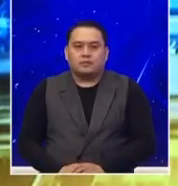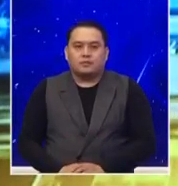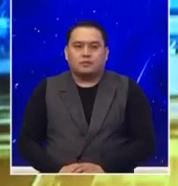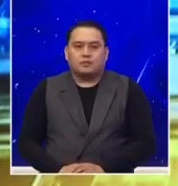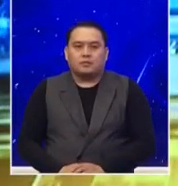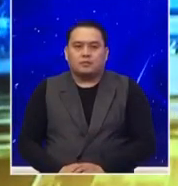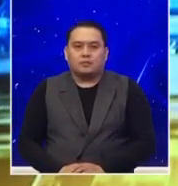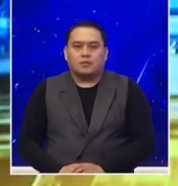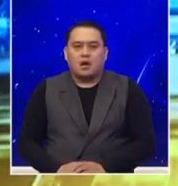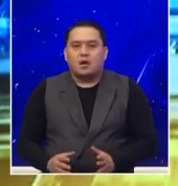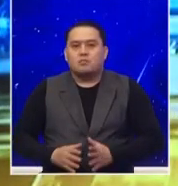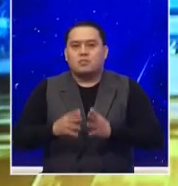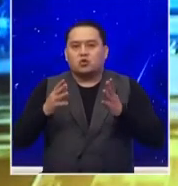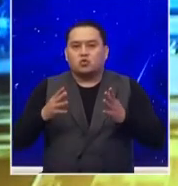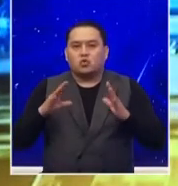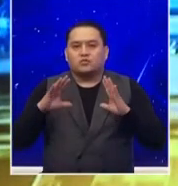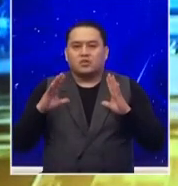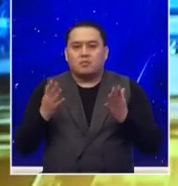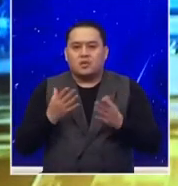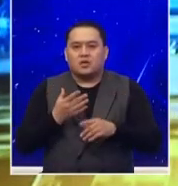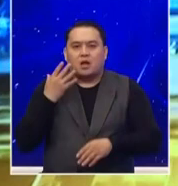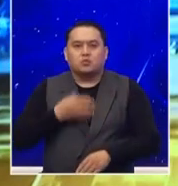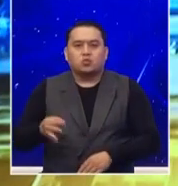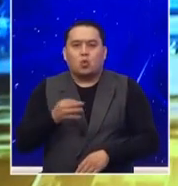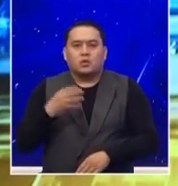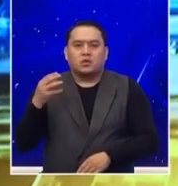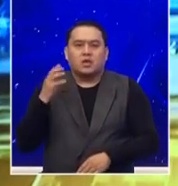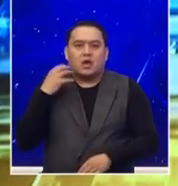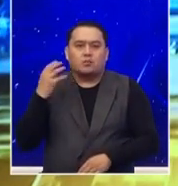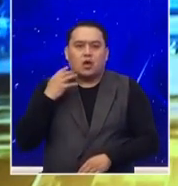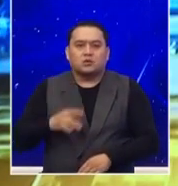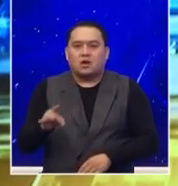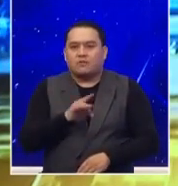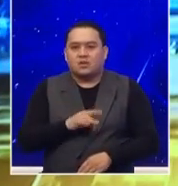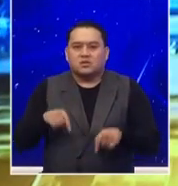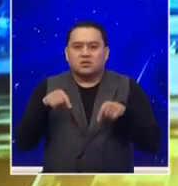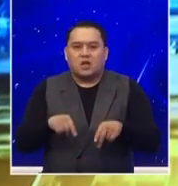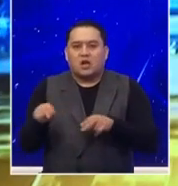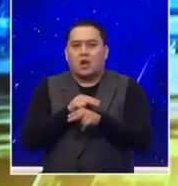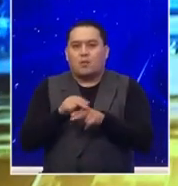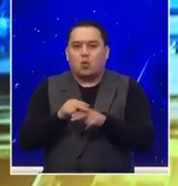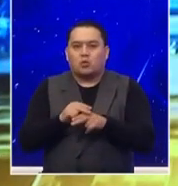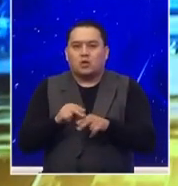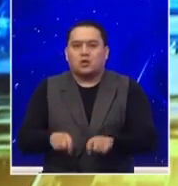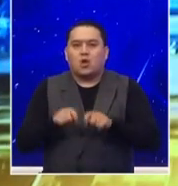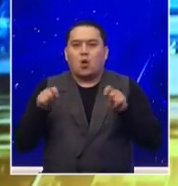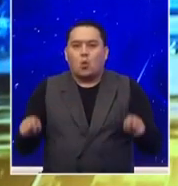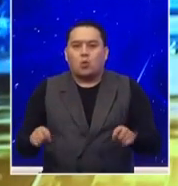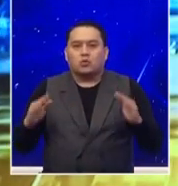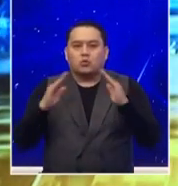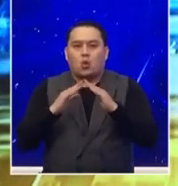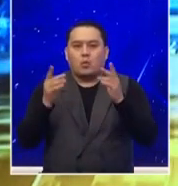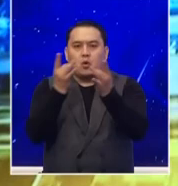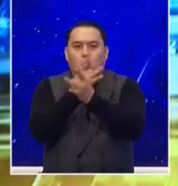Второе рождение. Большое событие объединило жителей и гостей Кербулакского района. Здесь после капитального ремонта распахнулись